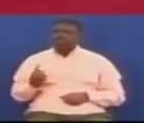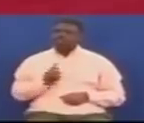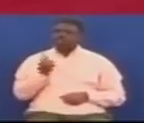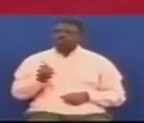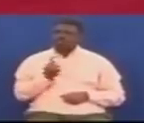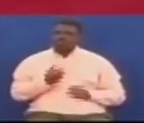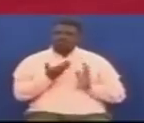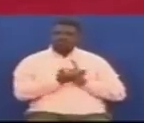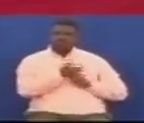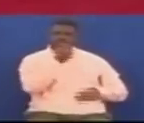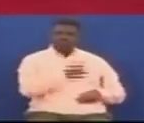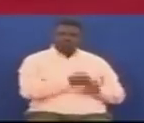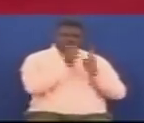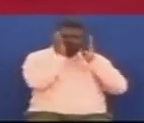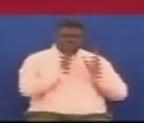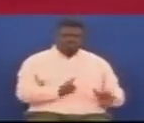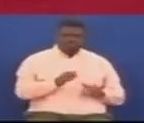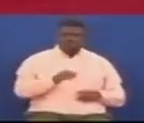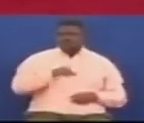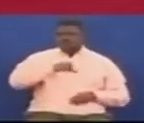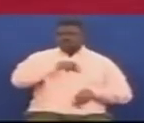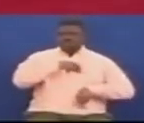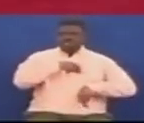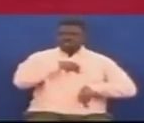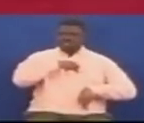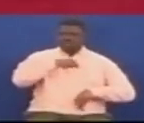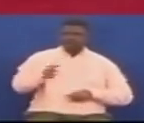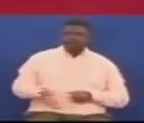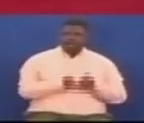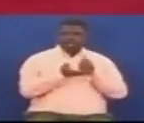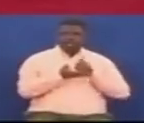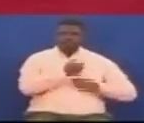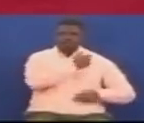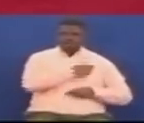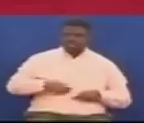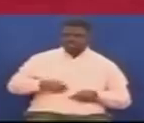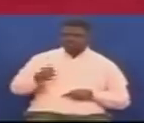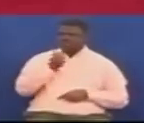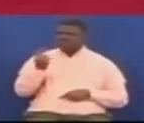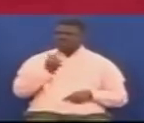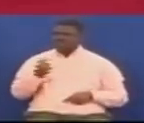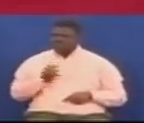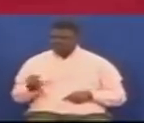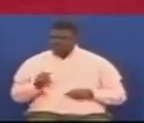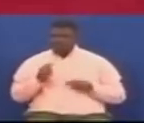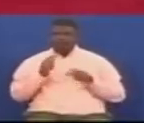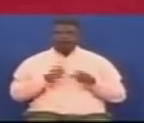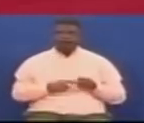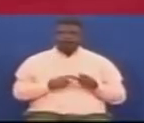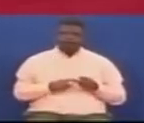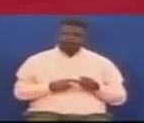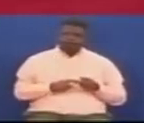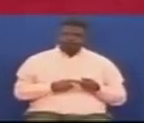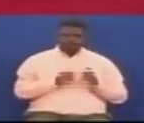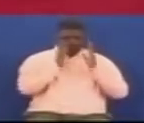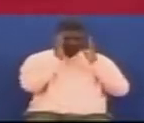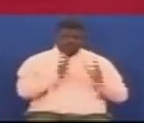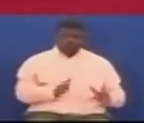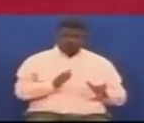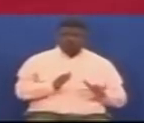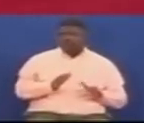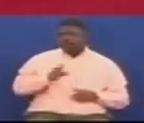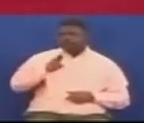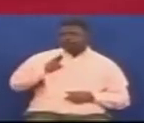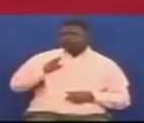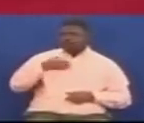naomba niwapongeze Mheshimiwa Samia Suluhu Hassan, Makamu wa Rais wa Jamhuri ya Muungano wa Tanzania, na Mheshimiwa Kasim